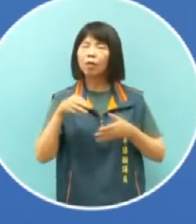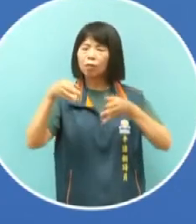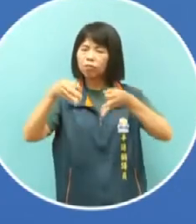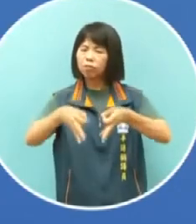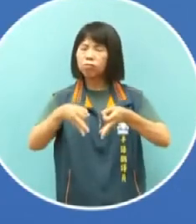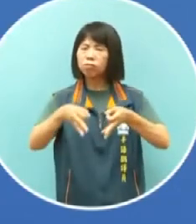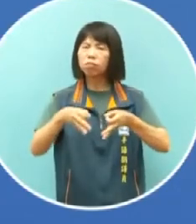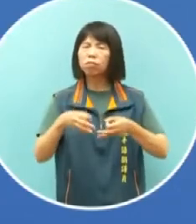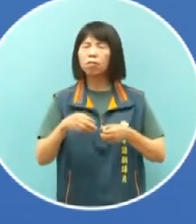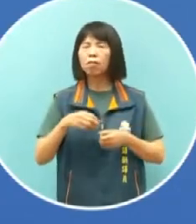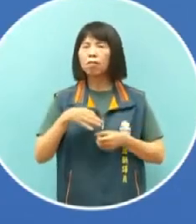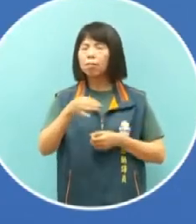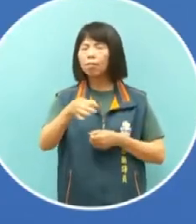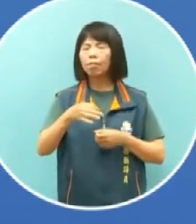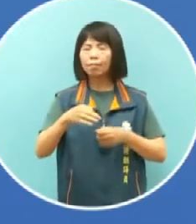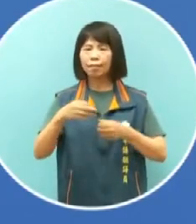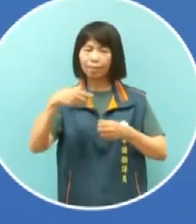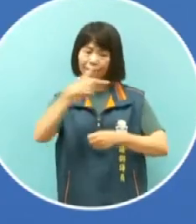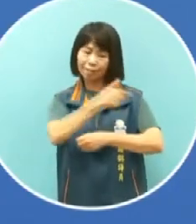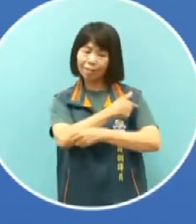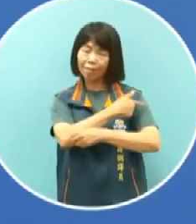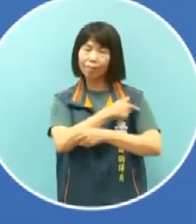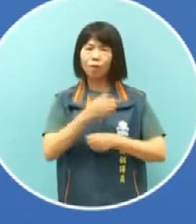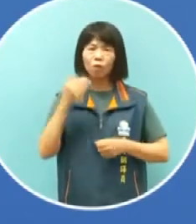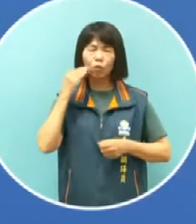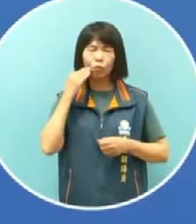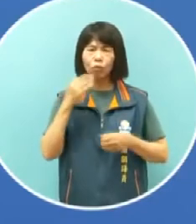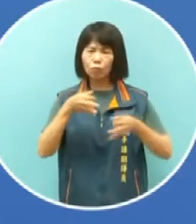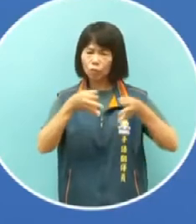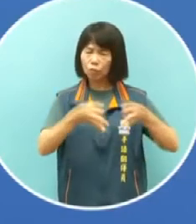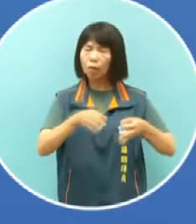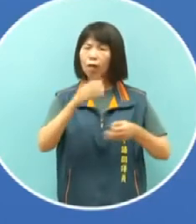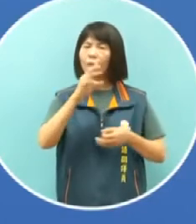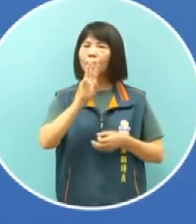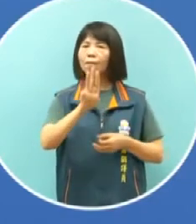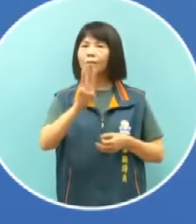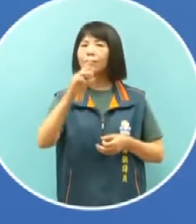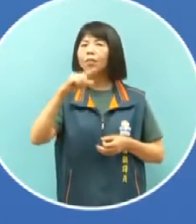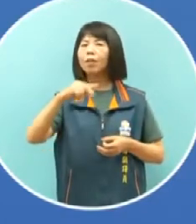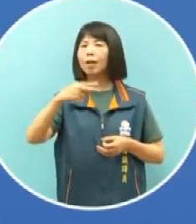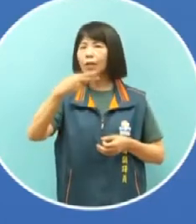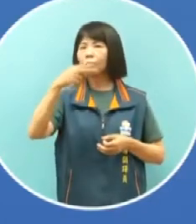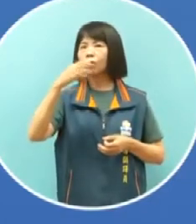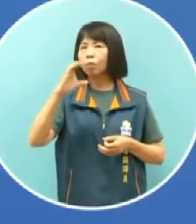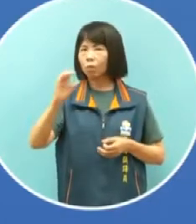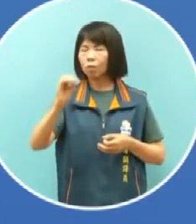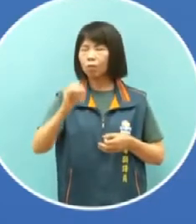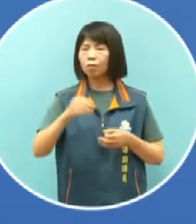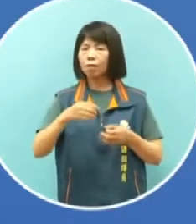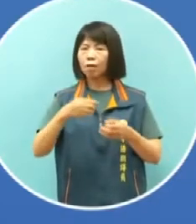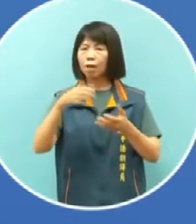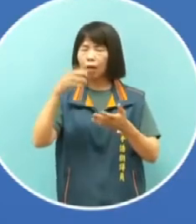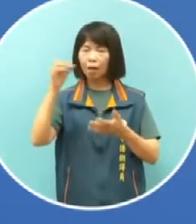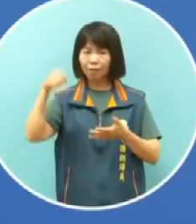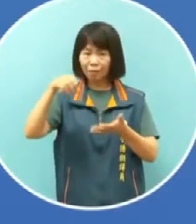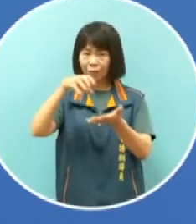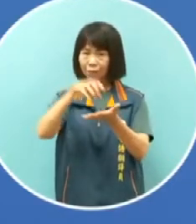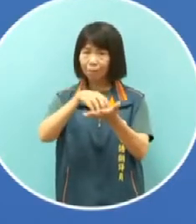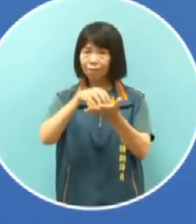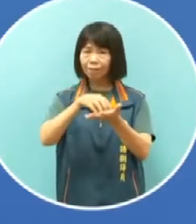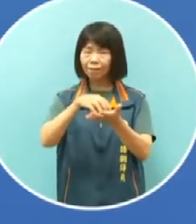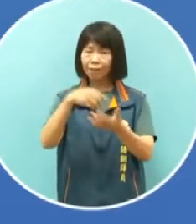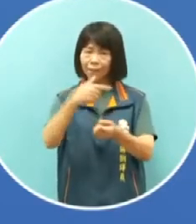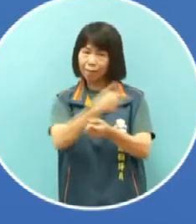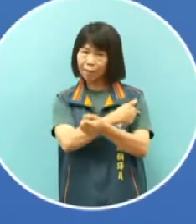是只要是符合 WHO 认证的4种优质的疫